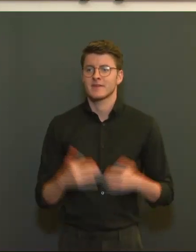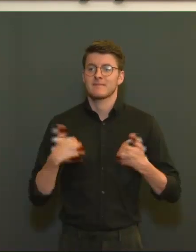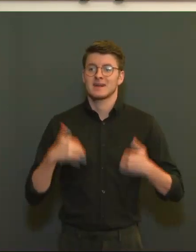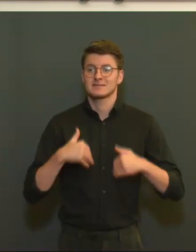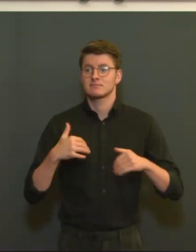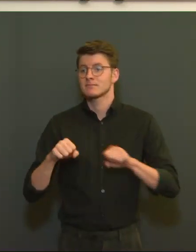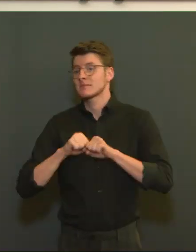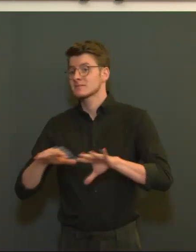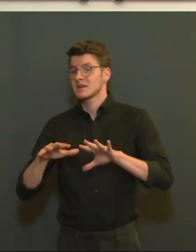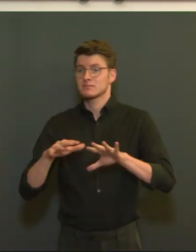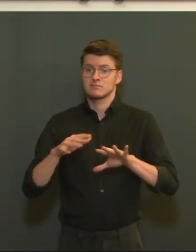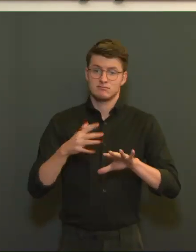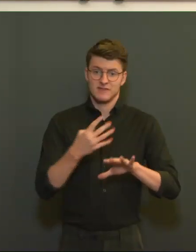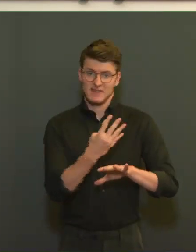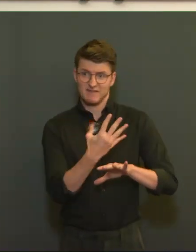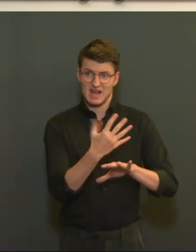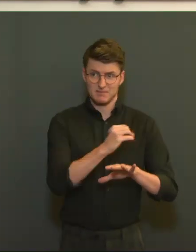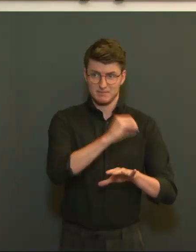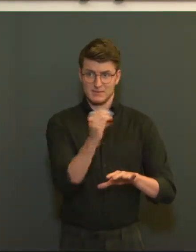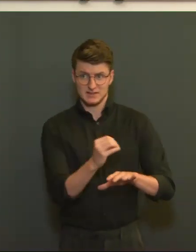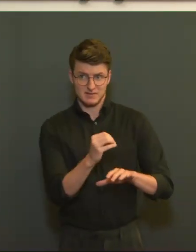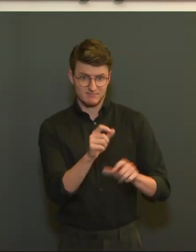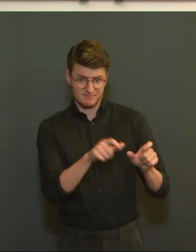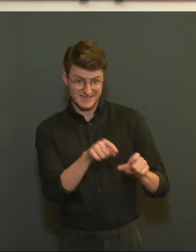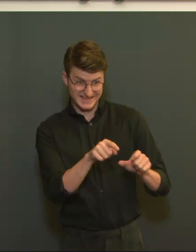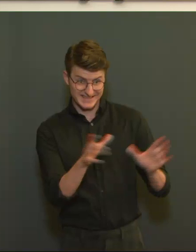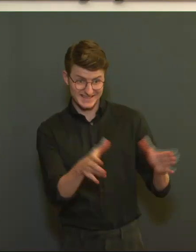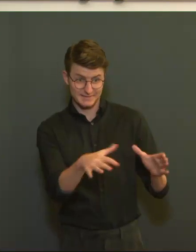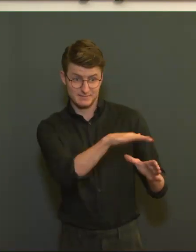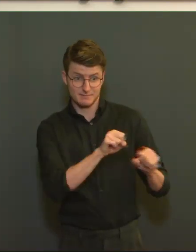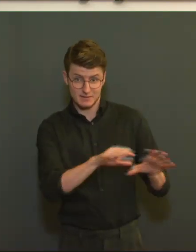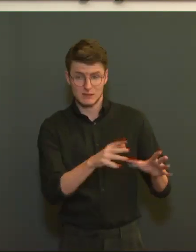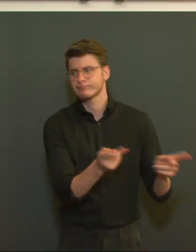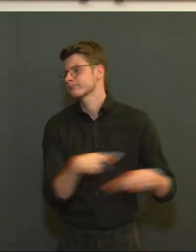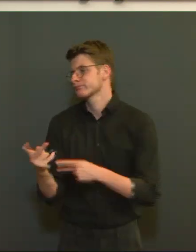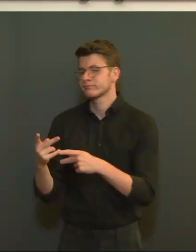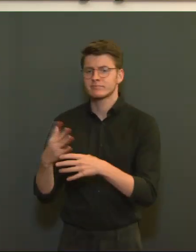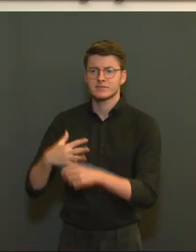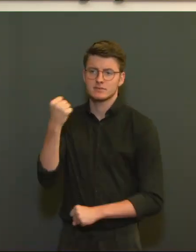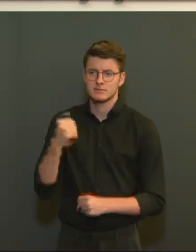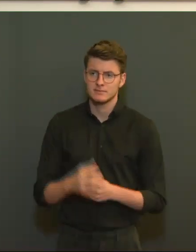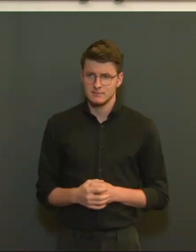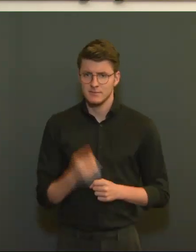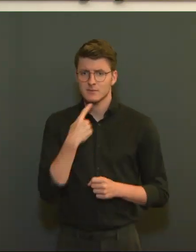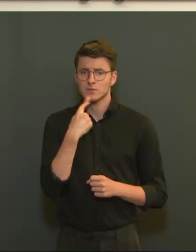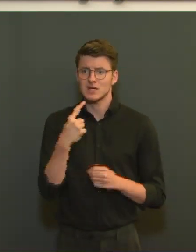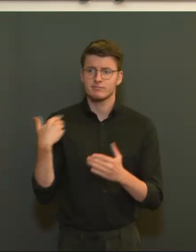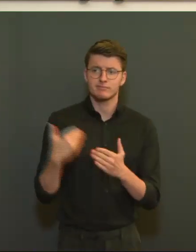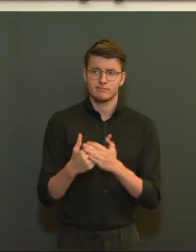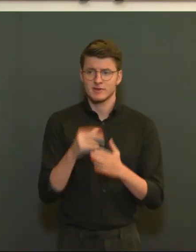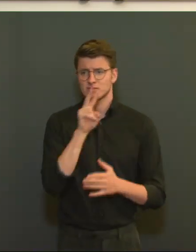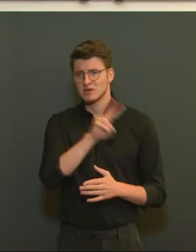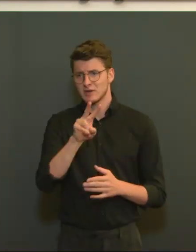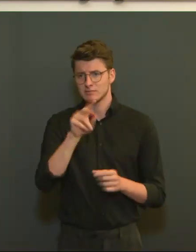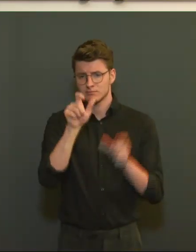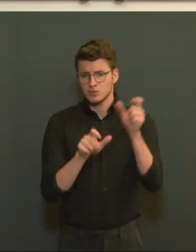vastgesteld uiteindelijk in het ziekenhuis terechtkomen. De afgelopen week waren er gemiddeld 22 ziekenhuisopnames per